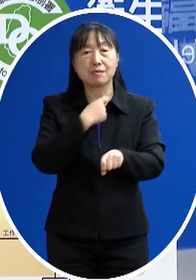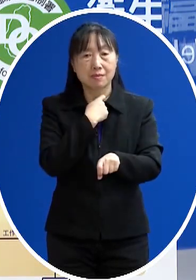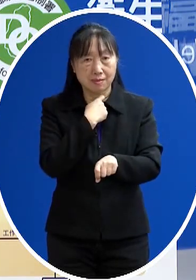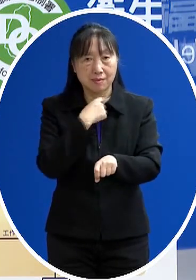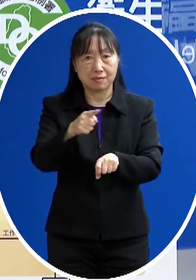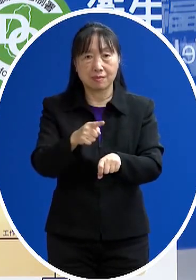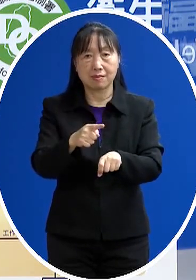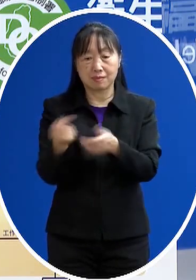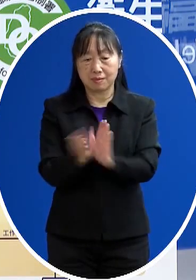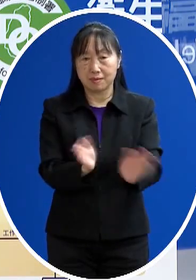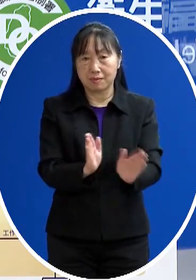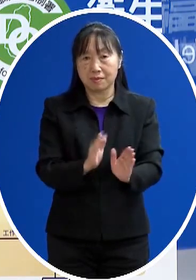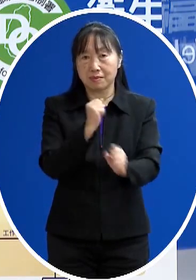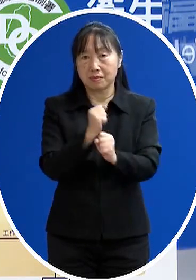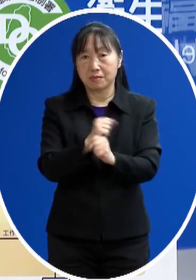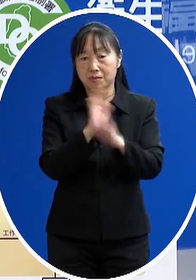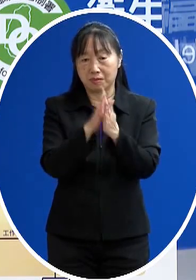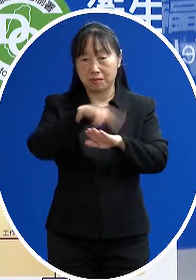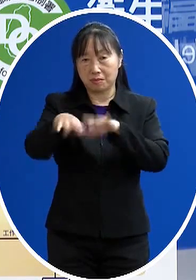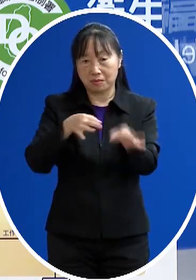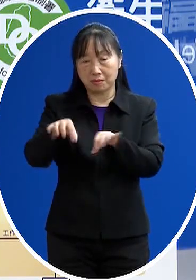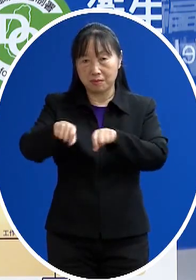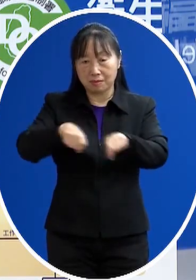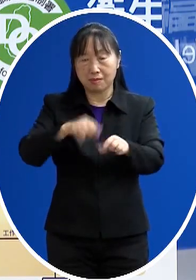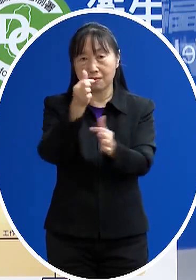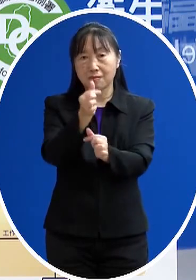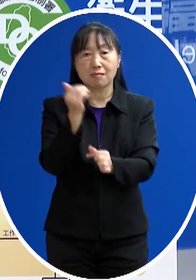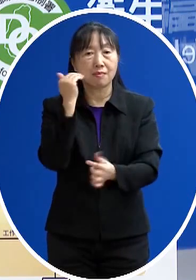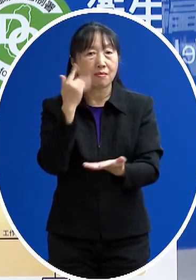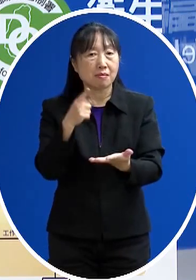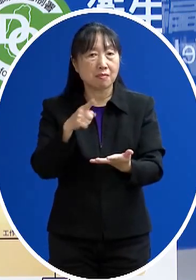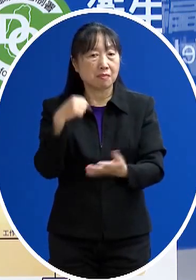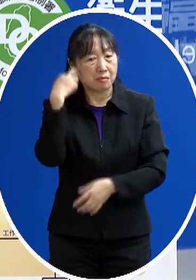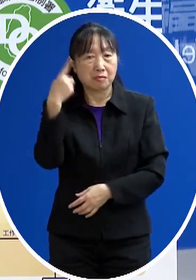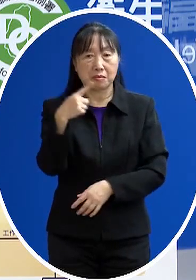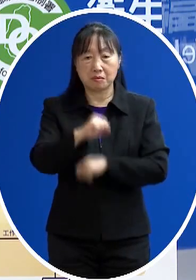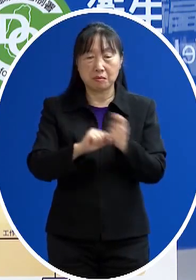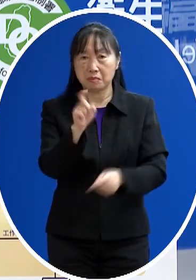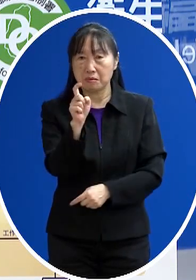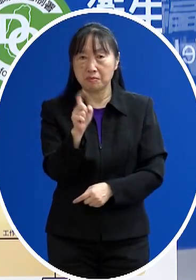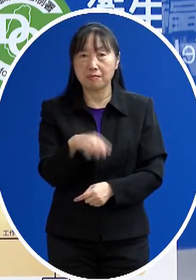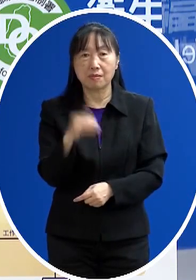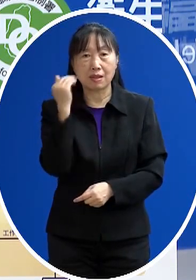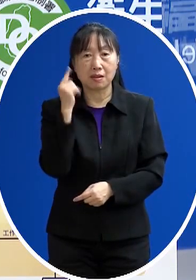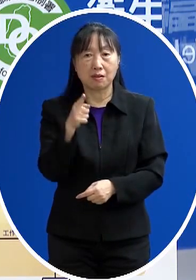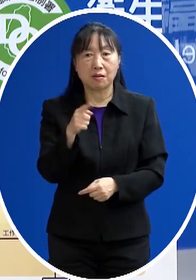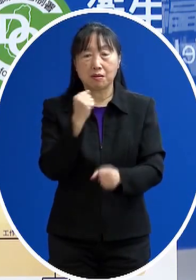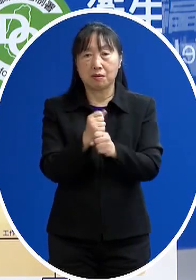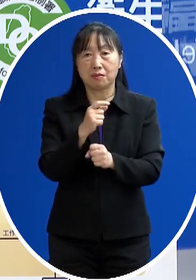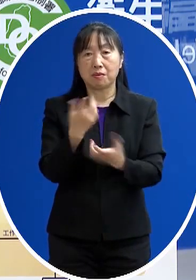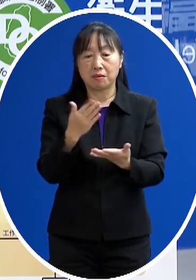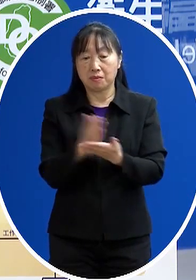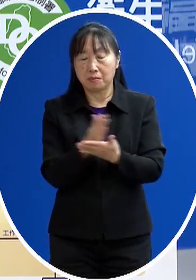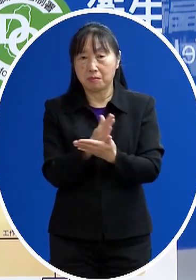相关准备及措施，若无法于活动前严格执行完整的风险